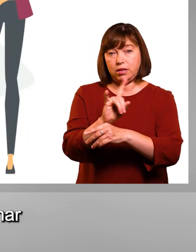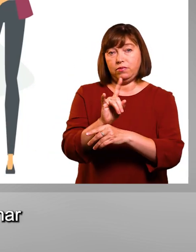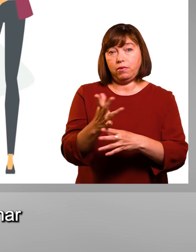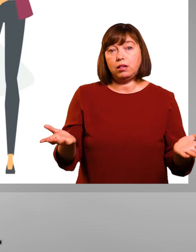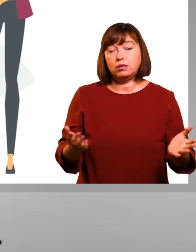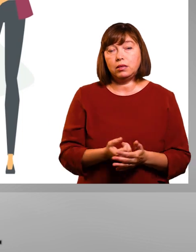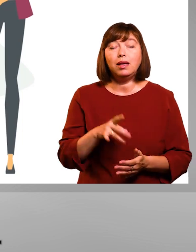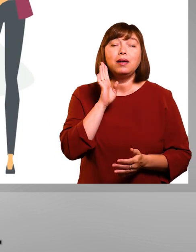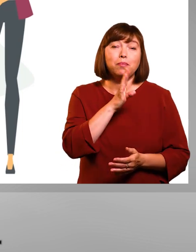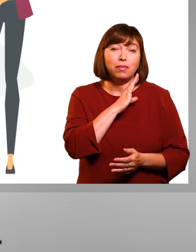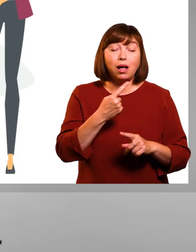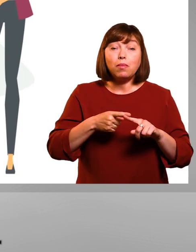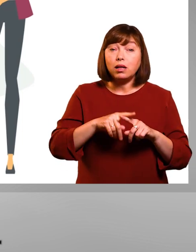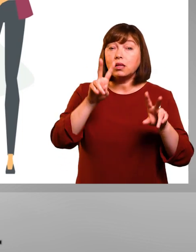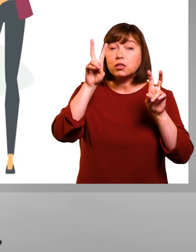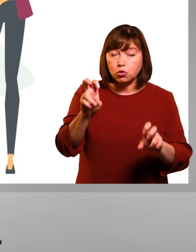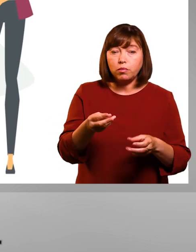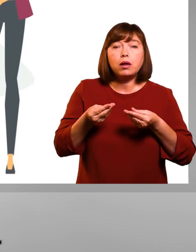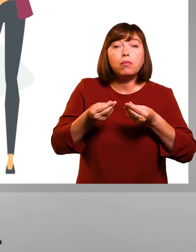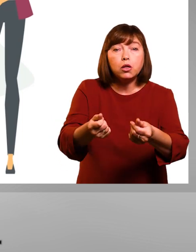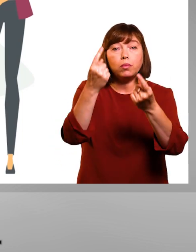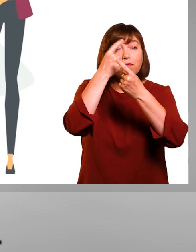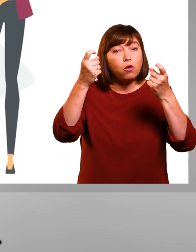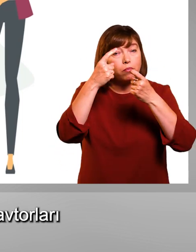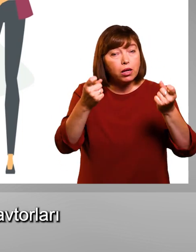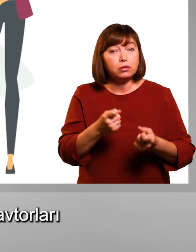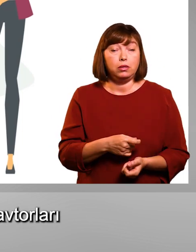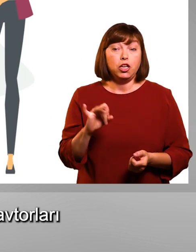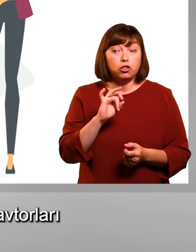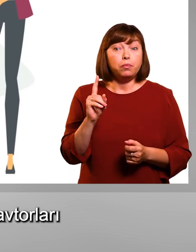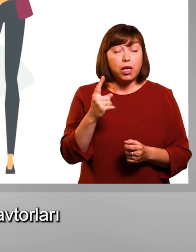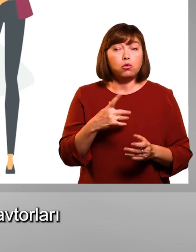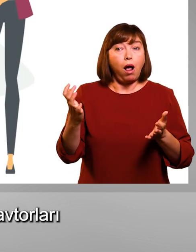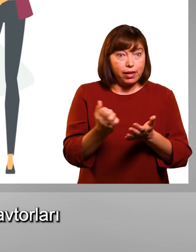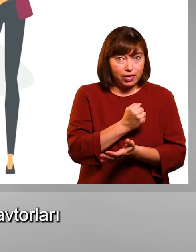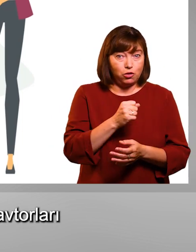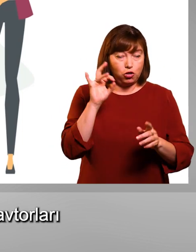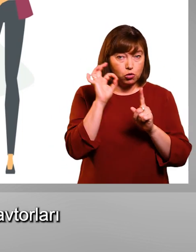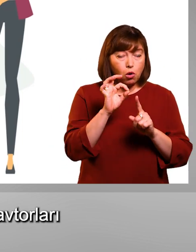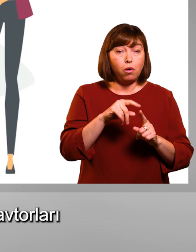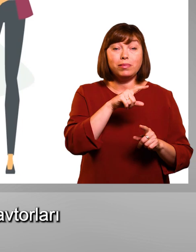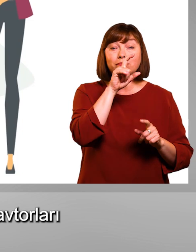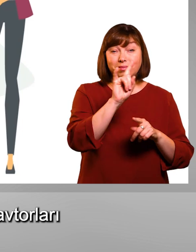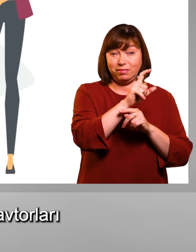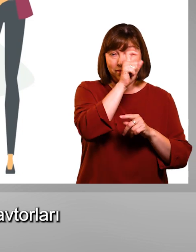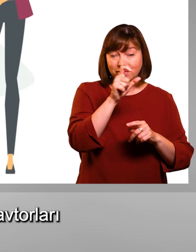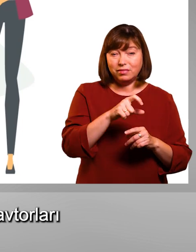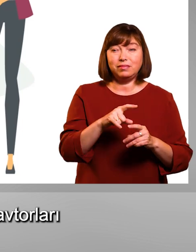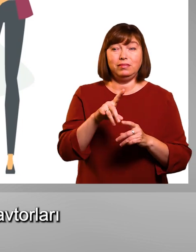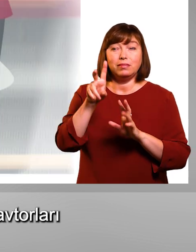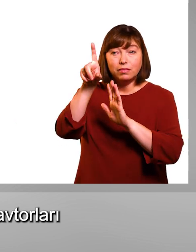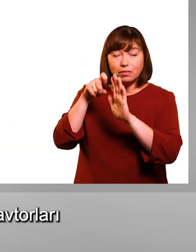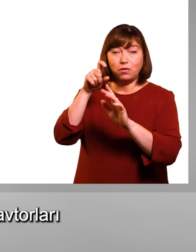neadevărate. Mamă, asta se numește manipulare informațională. Și pentru a-și atinge scopul, autorii postării au